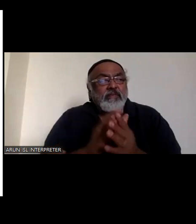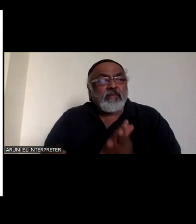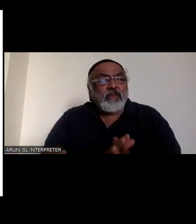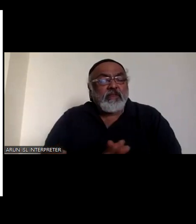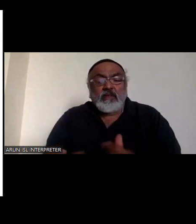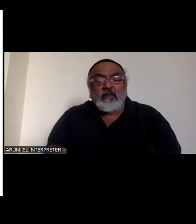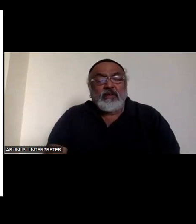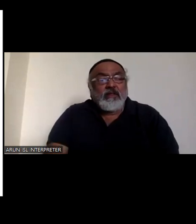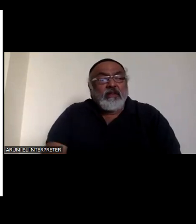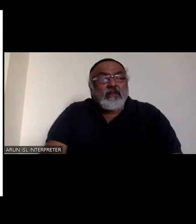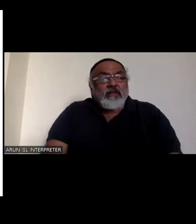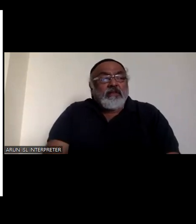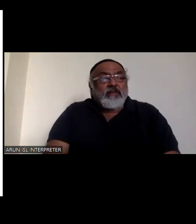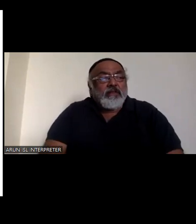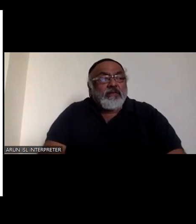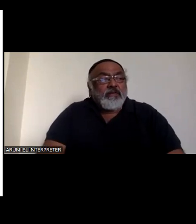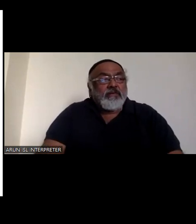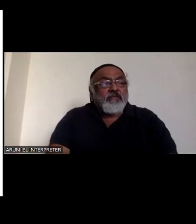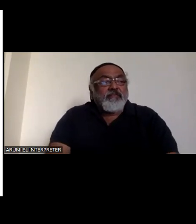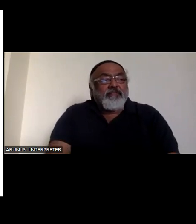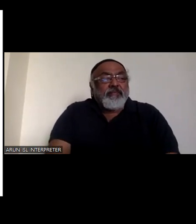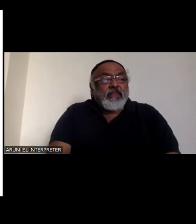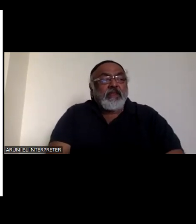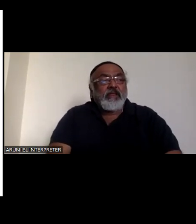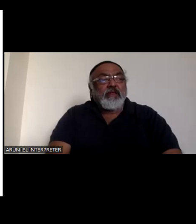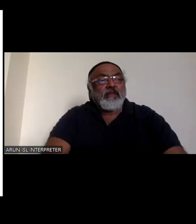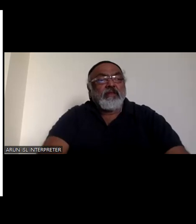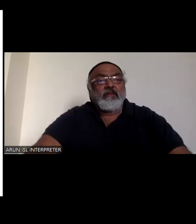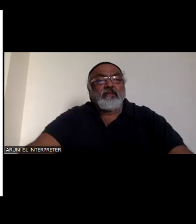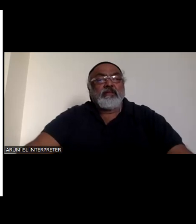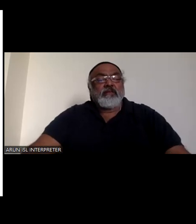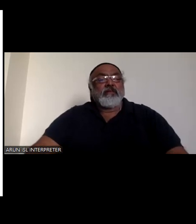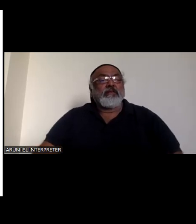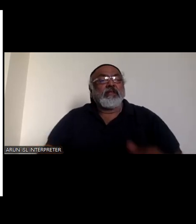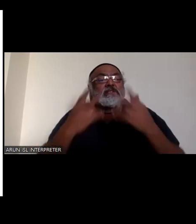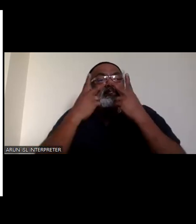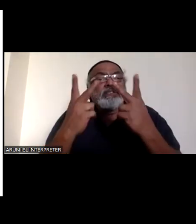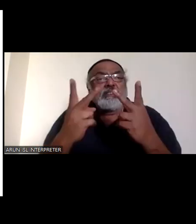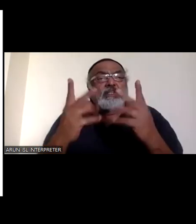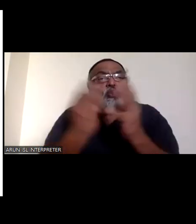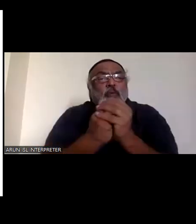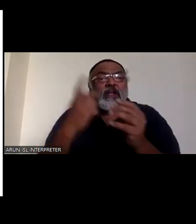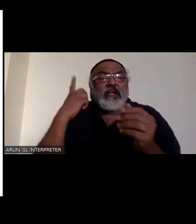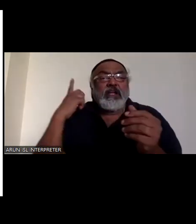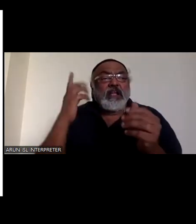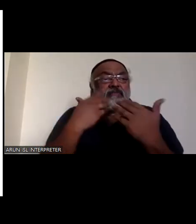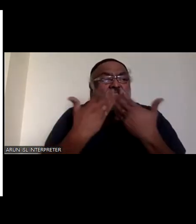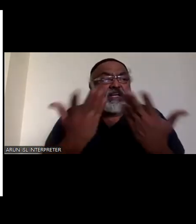द रिस्पॉन्सेज दैट यू हैव शेयर्ड, द ग्रुप लीडर्स हैव शेयर्ड, मेजॉरिटी हैव द